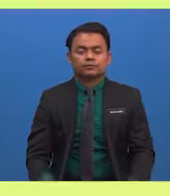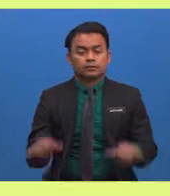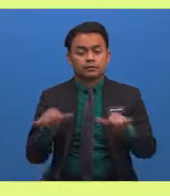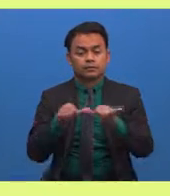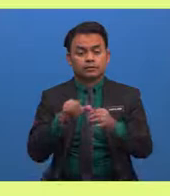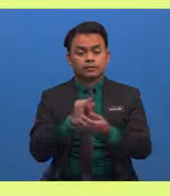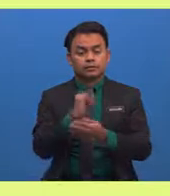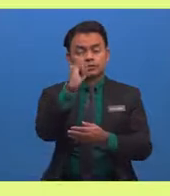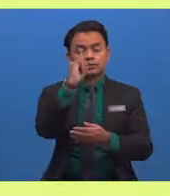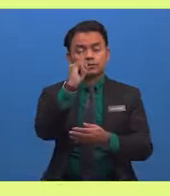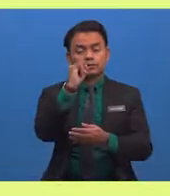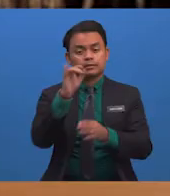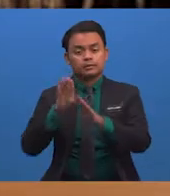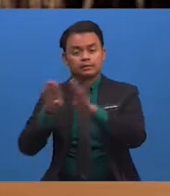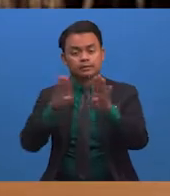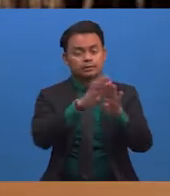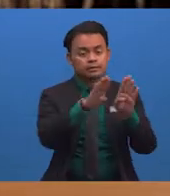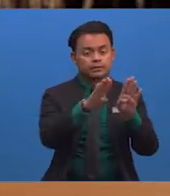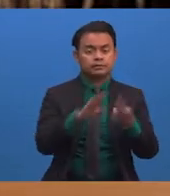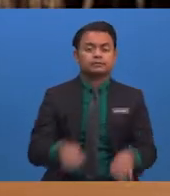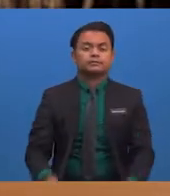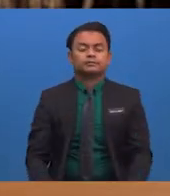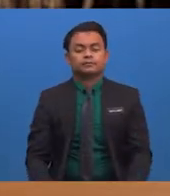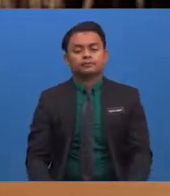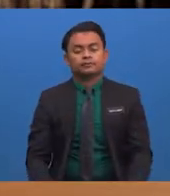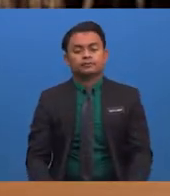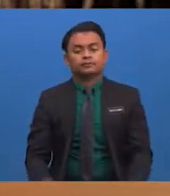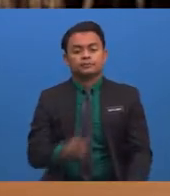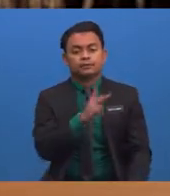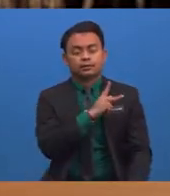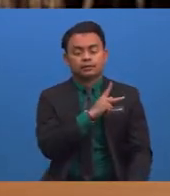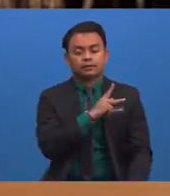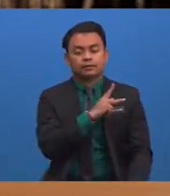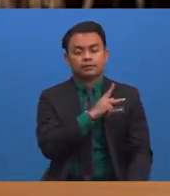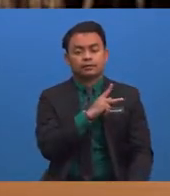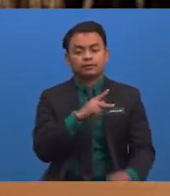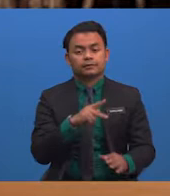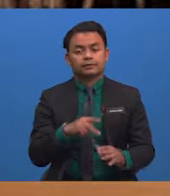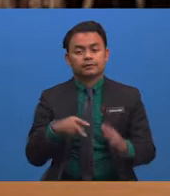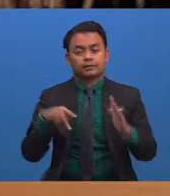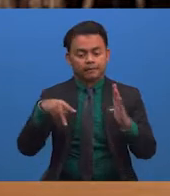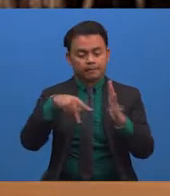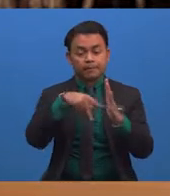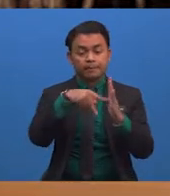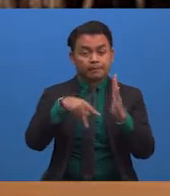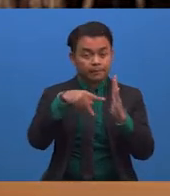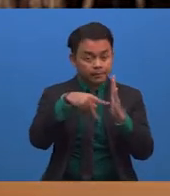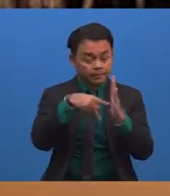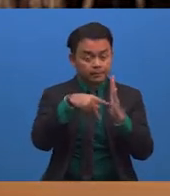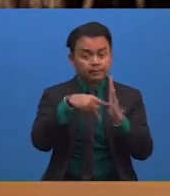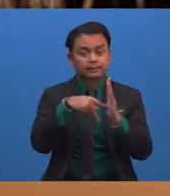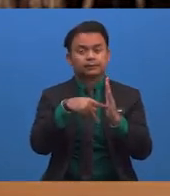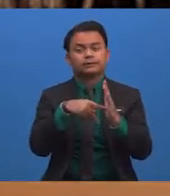antara satu sama lain. Khalifah memainkan peranan dalam memberi galakan dan sokongan